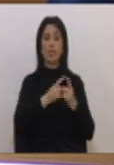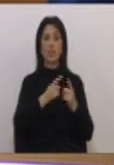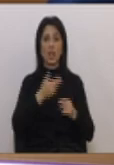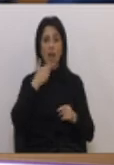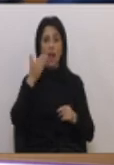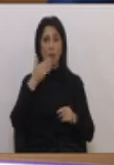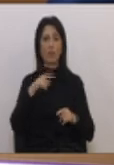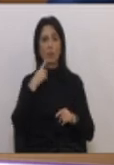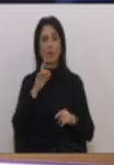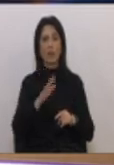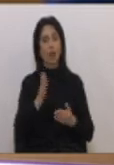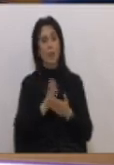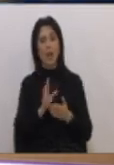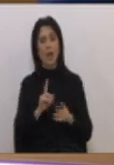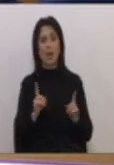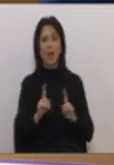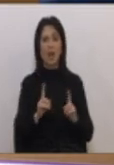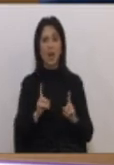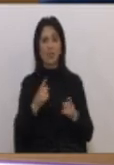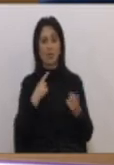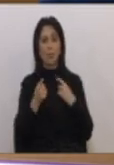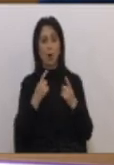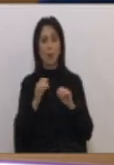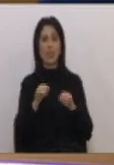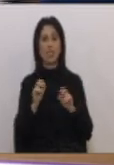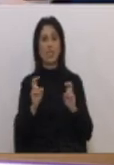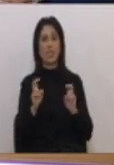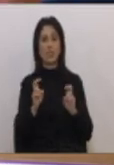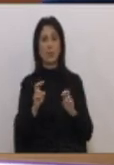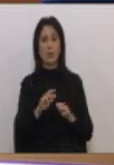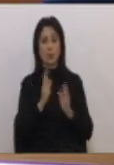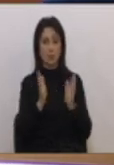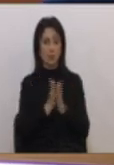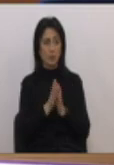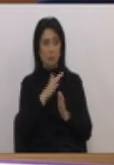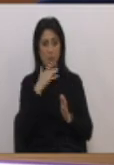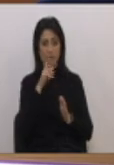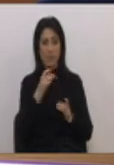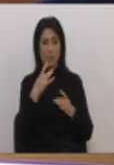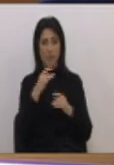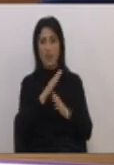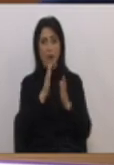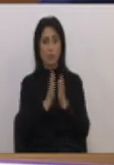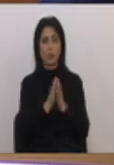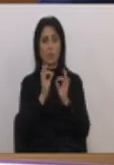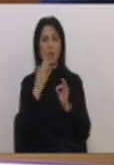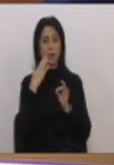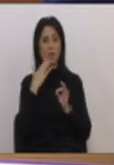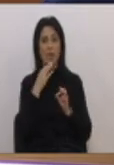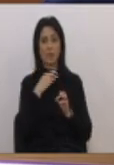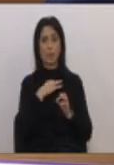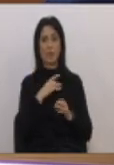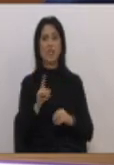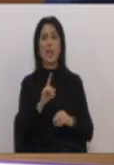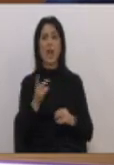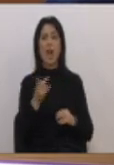გამოვედით და ვთქვით რომ ხო არ არის რაღაც მოლაპარაკების შესაძლებლობა. Და ძალიან ბევრი ადამიანი გვეუბნება და აბსოლუტურად სამართლიანად.